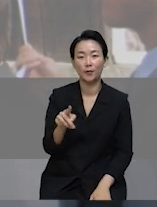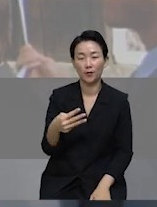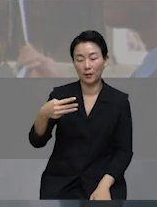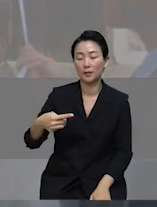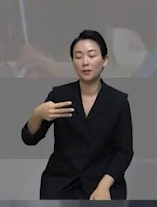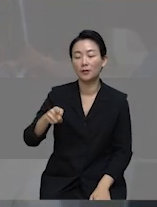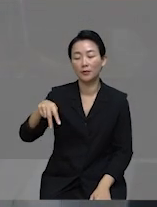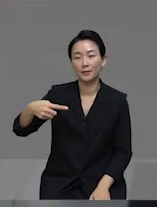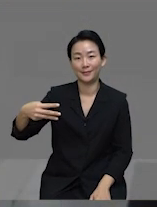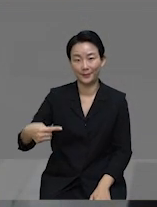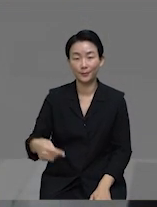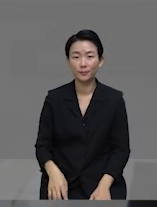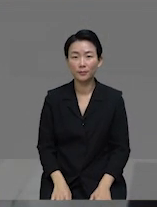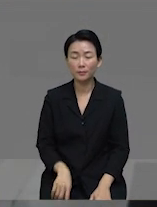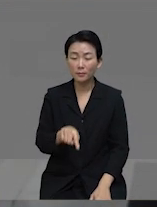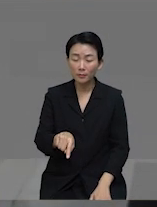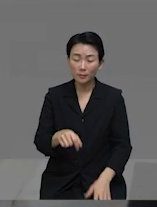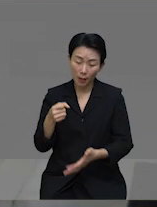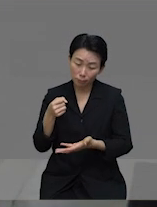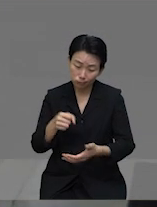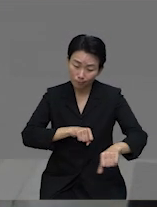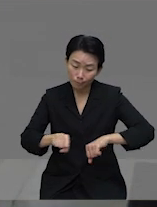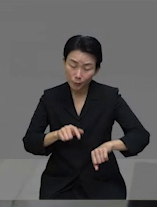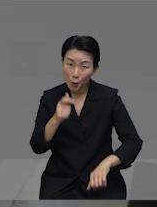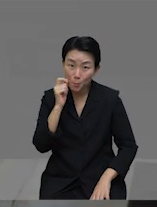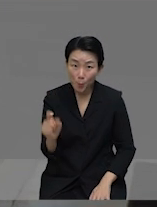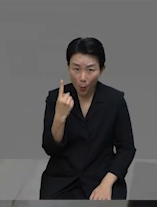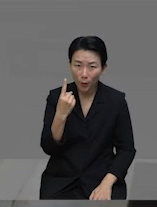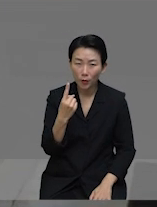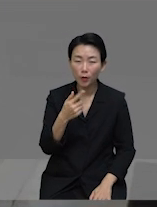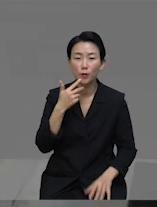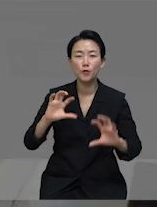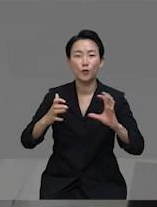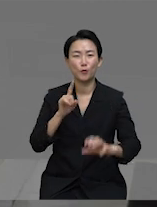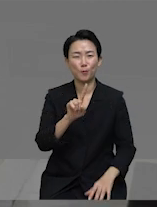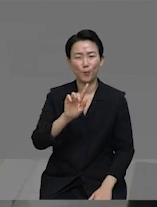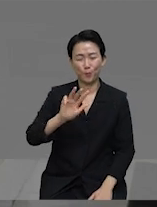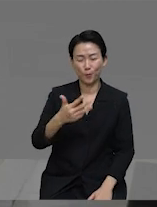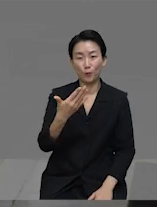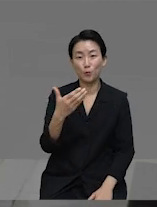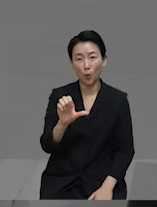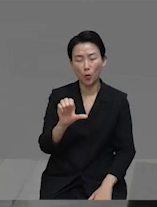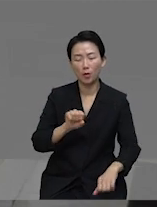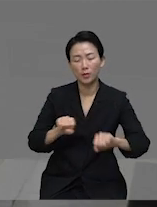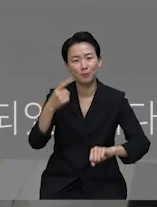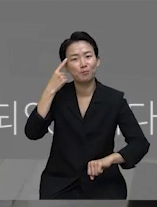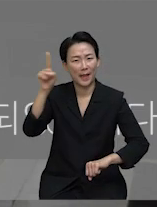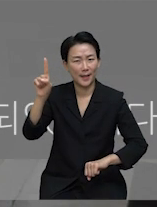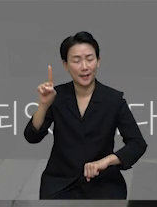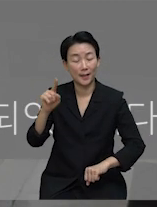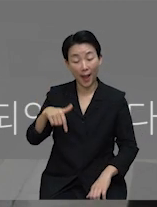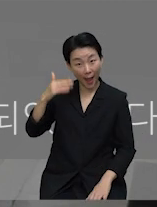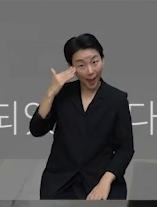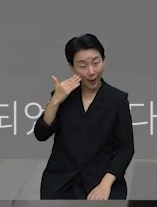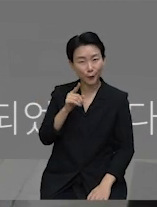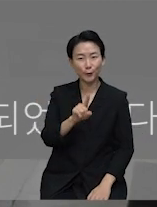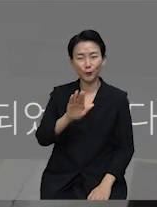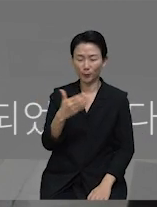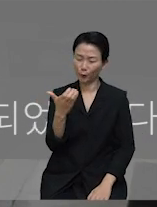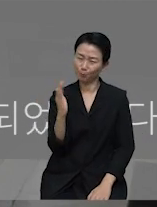운동이라고 합니다. 내셔널 트러스트 운동은 1895년 영국에서 시작되었으며